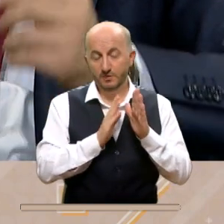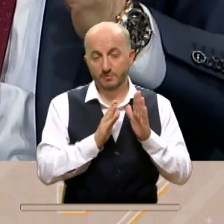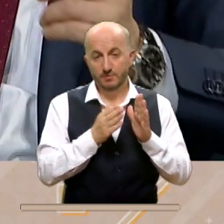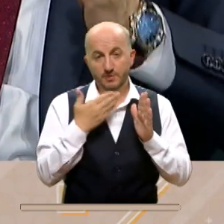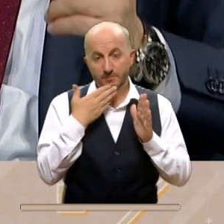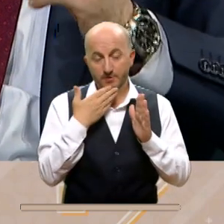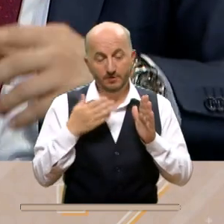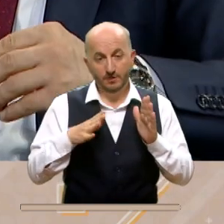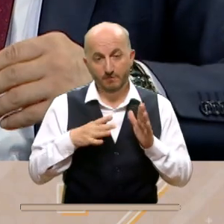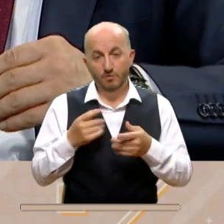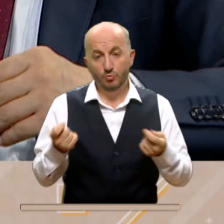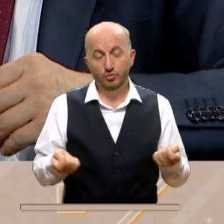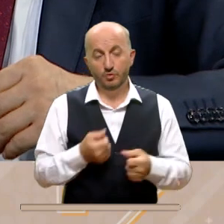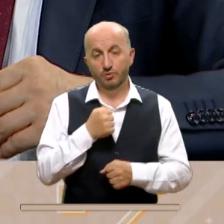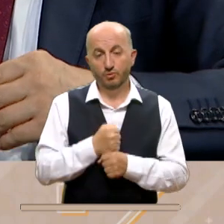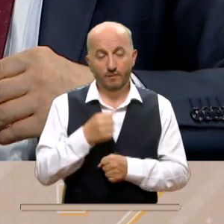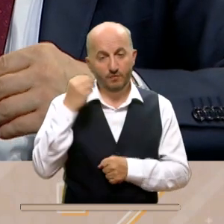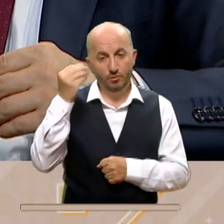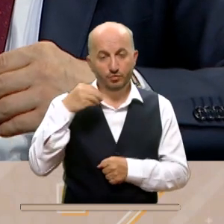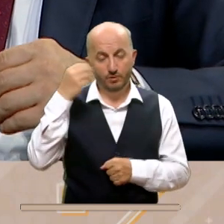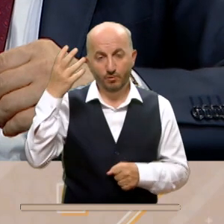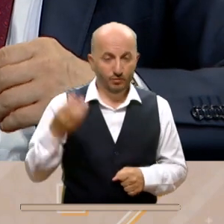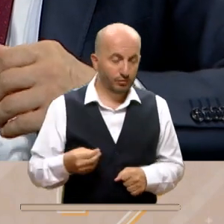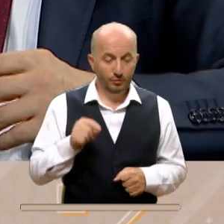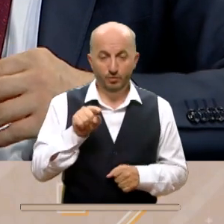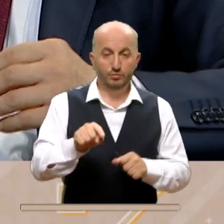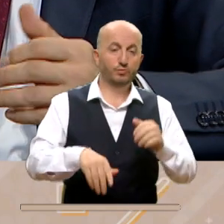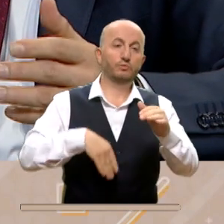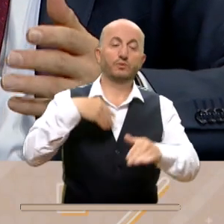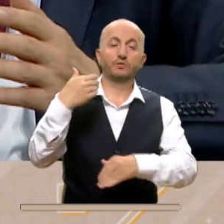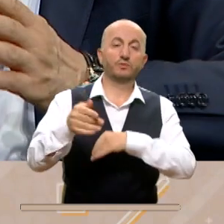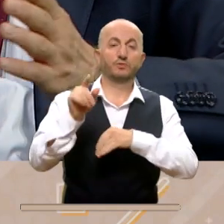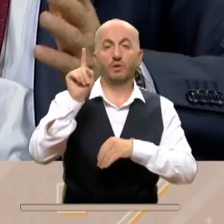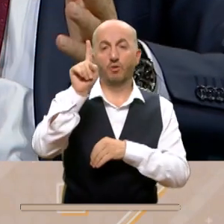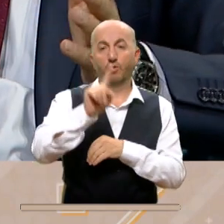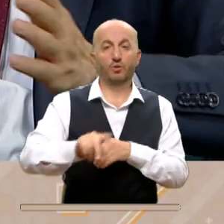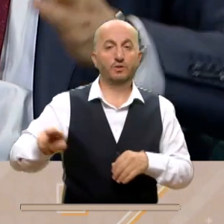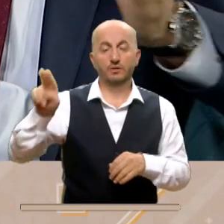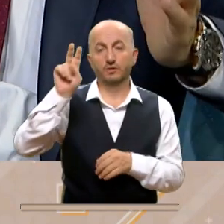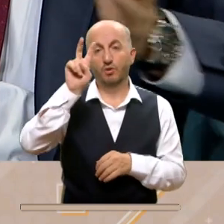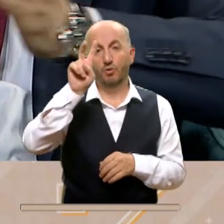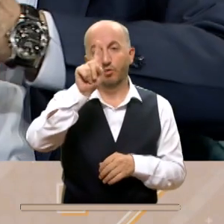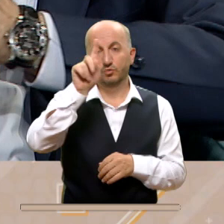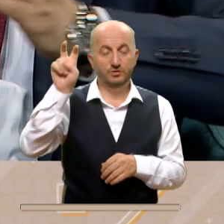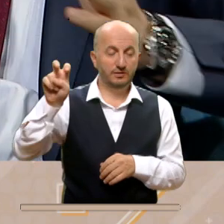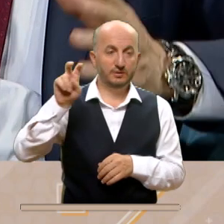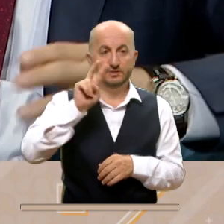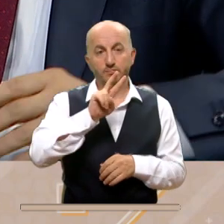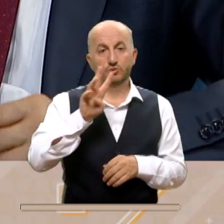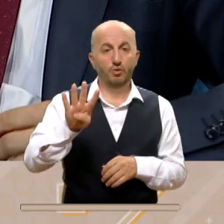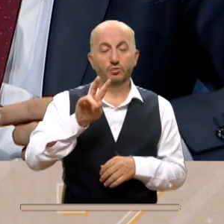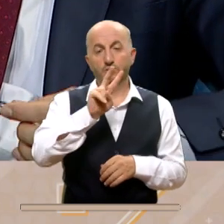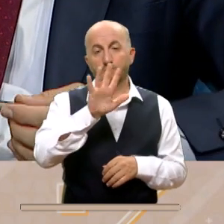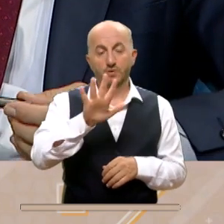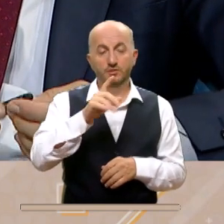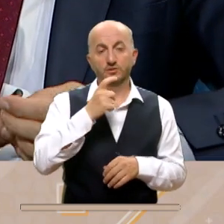Ama bu işle görevli hocalar oluyor. Onun ötesinde 17-18, 24-25 yaş arası psikolojik